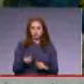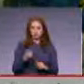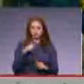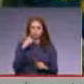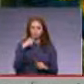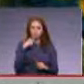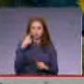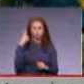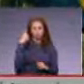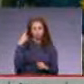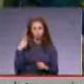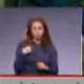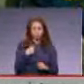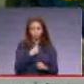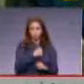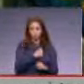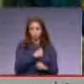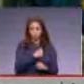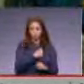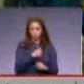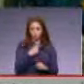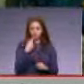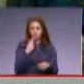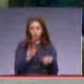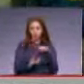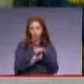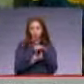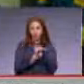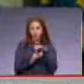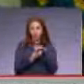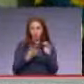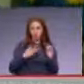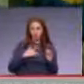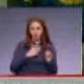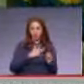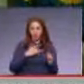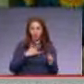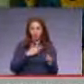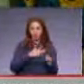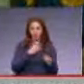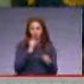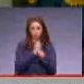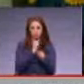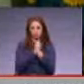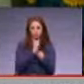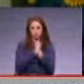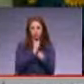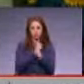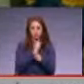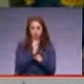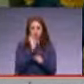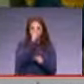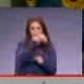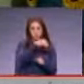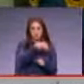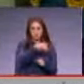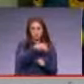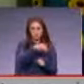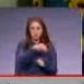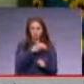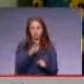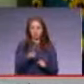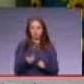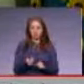في دكتور وفي جامعة حلوان، الدكتور ده هي كانت شغالة عنده وقربته على بعد